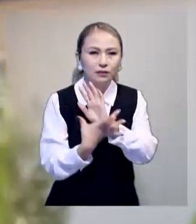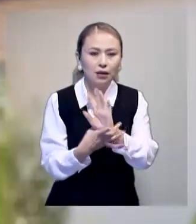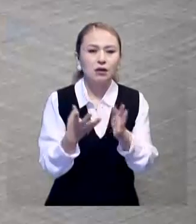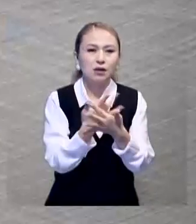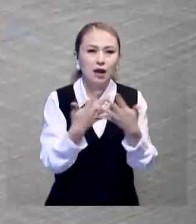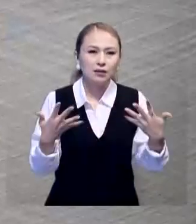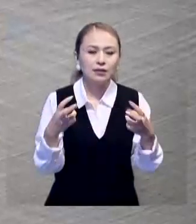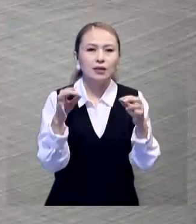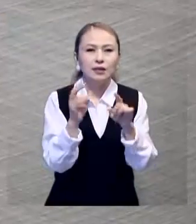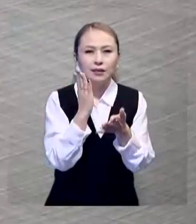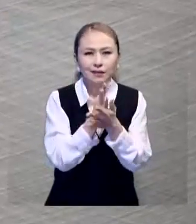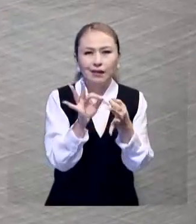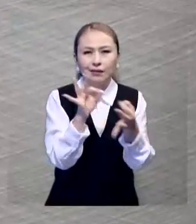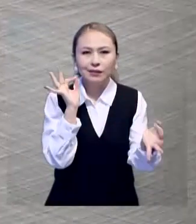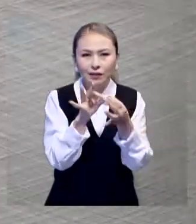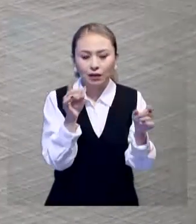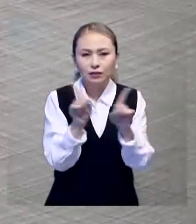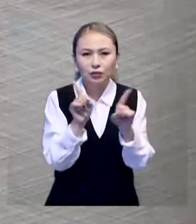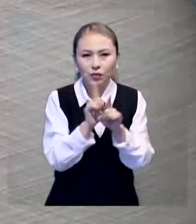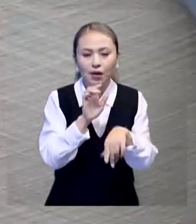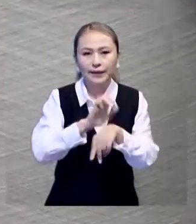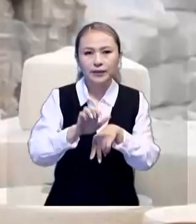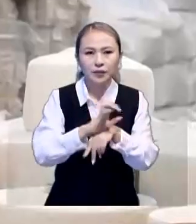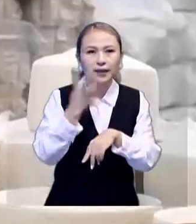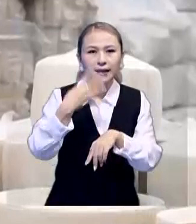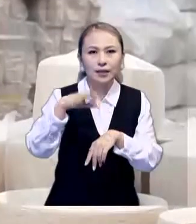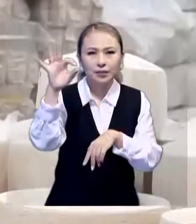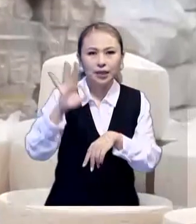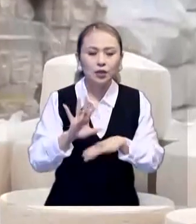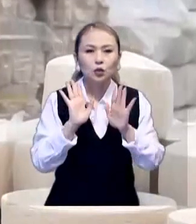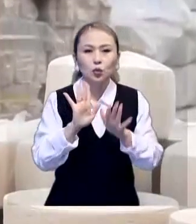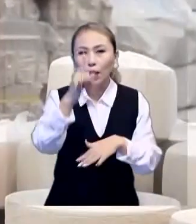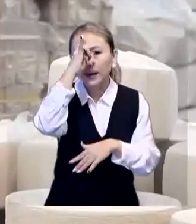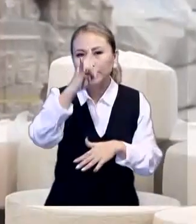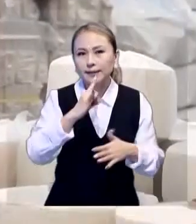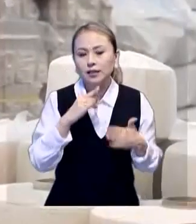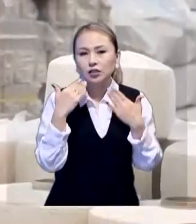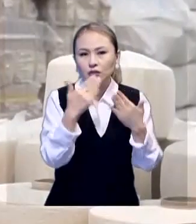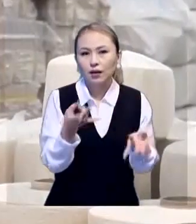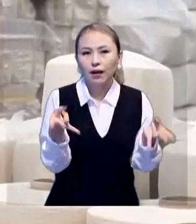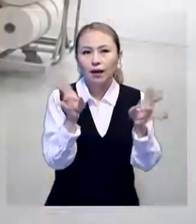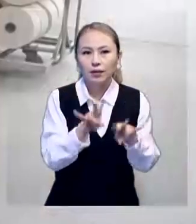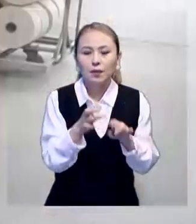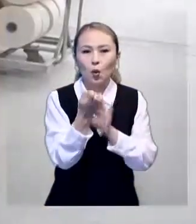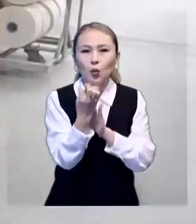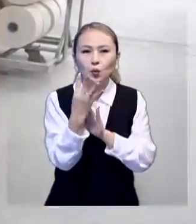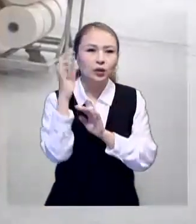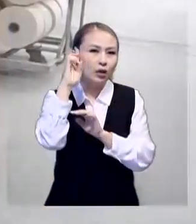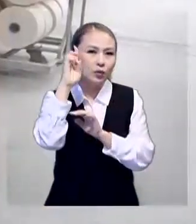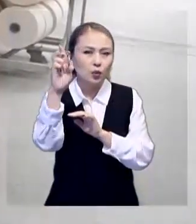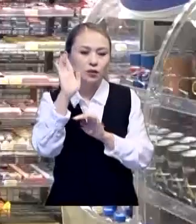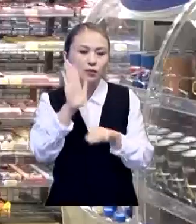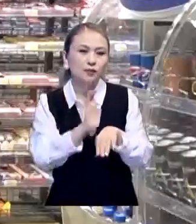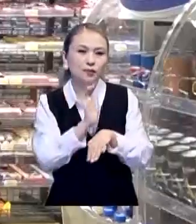бар. Қазақстаннан сұраныс көп. Экспортымыздың 40% тек Қазақстанның үлесінде. Қалған өнімді 14 мемлекетке